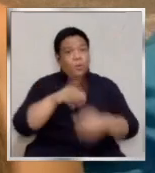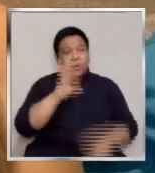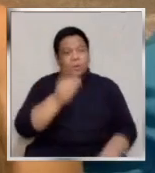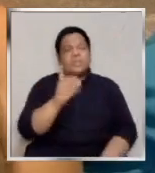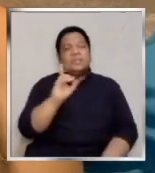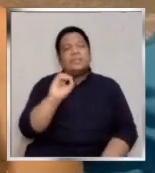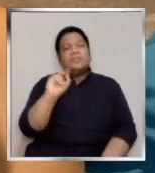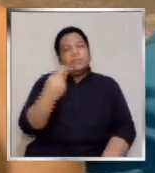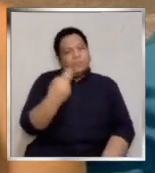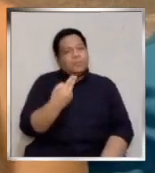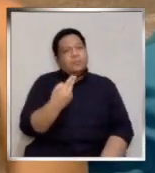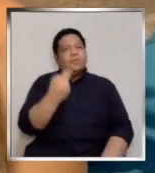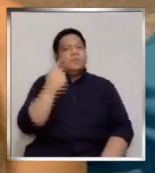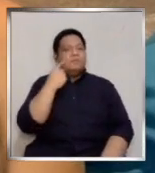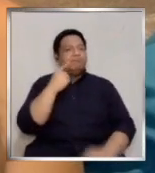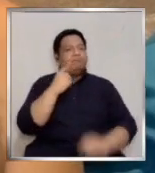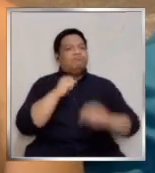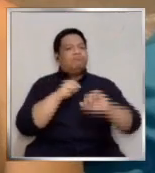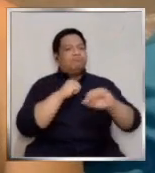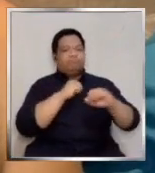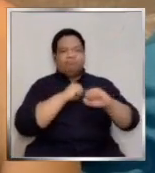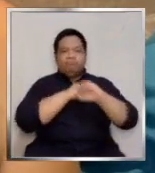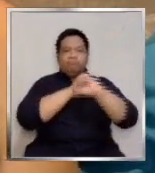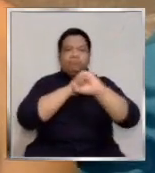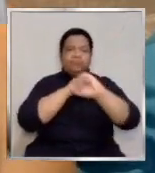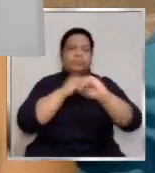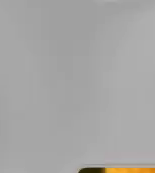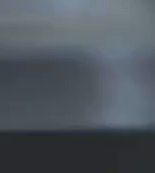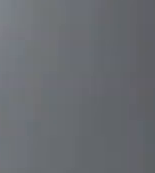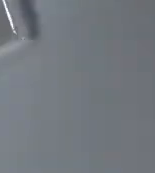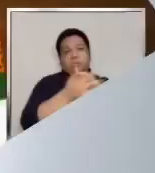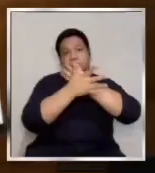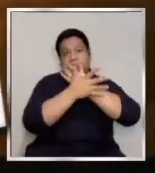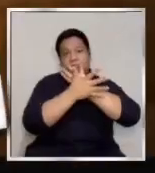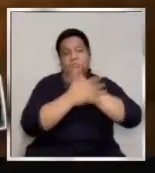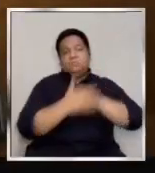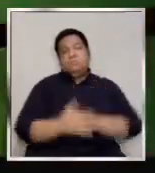laban sa COVID-19. Makichika kay Aubrey Carampel.